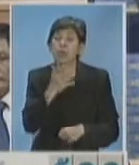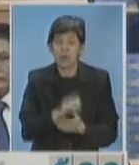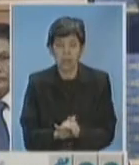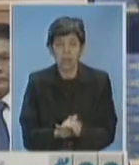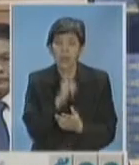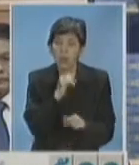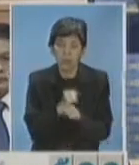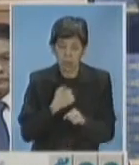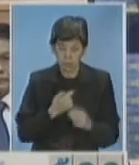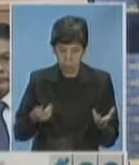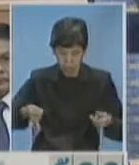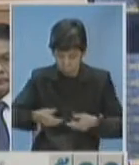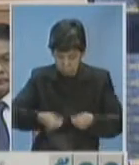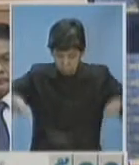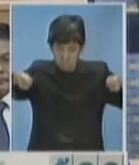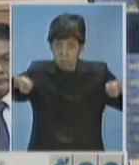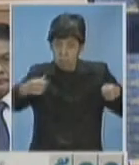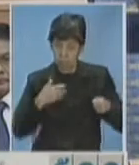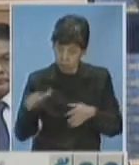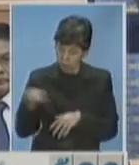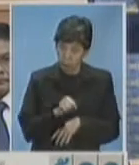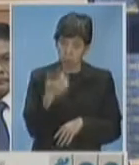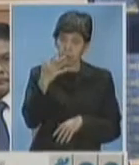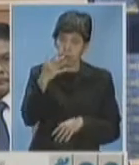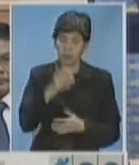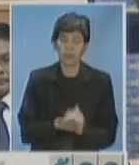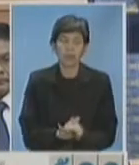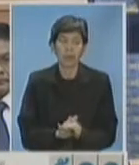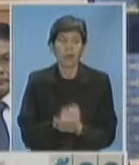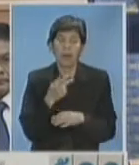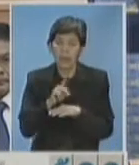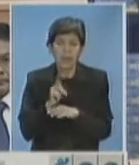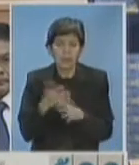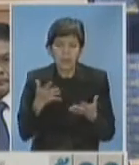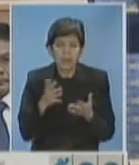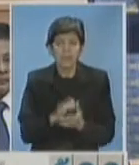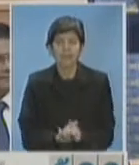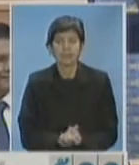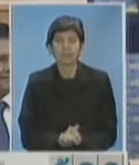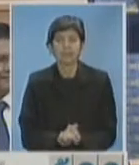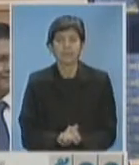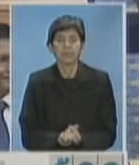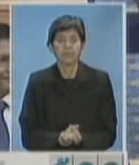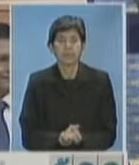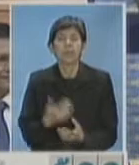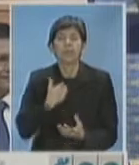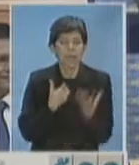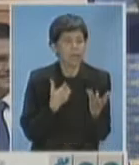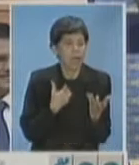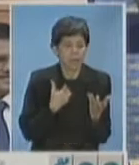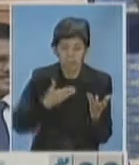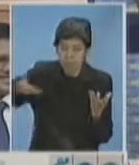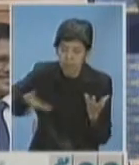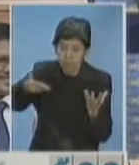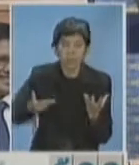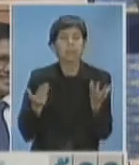าพลพงพาณิชย์ได้กล่าวไว้นะครับกราบเรียนท่านประธานว่าไม่มีกระทะครับมีแต่ชามกับตะหลิ